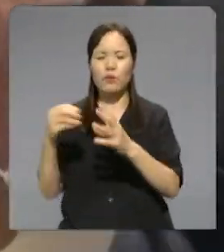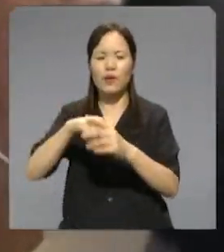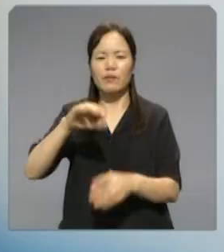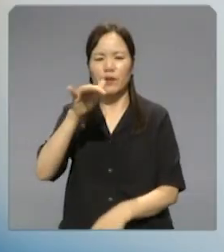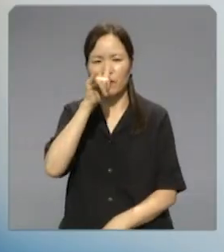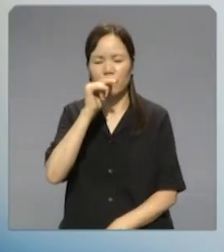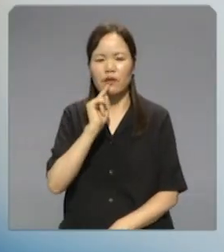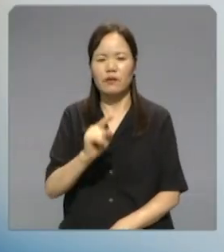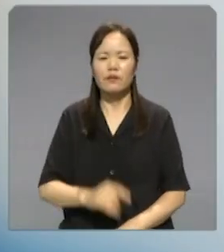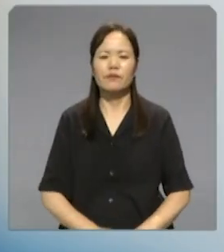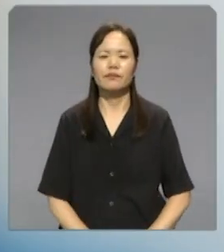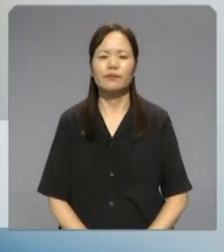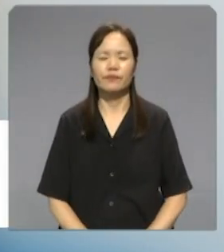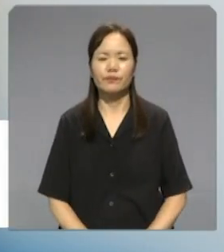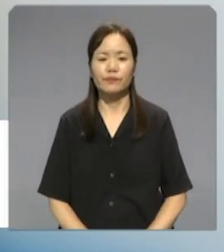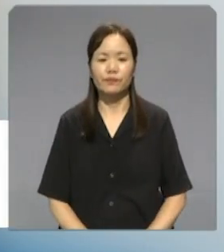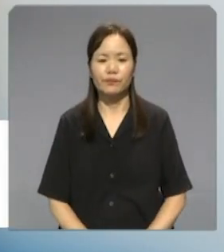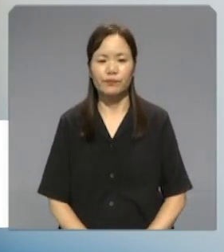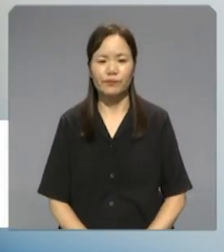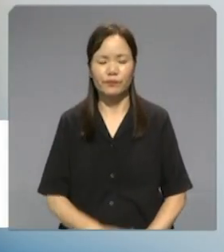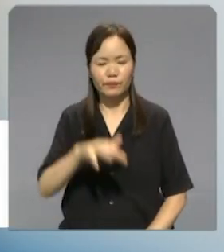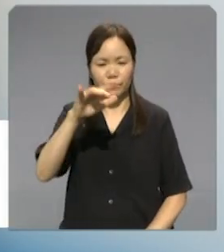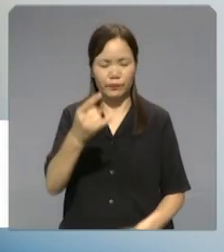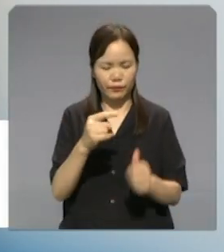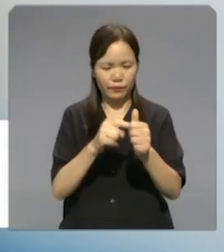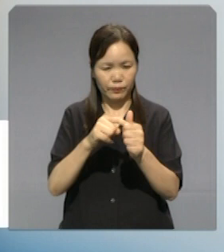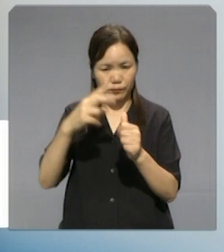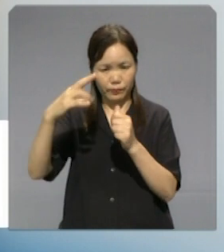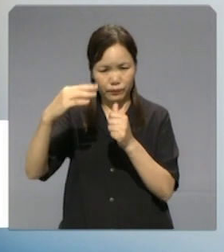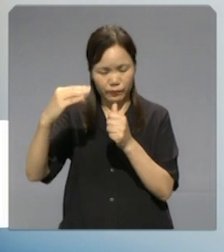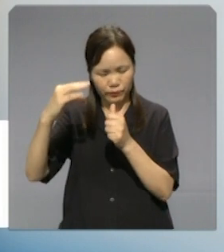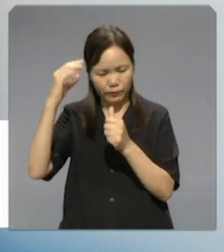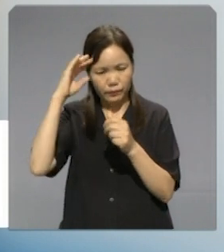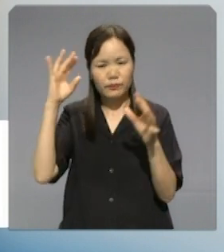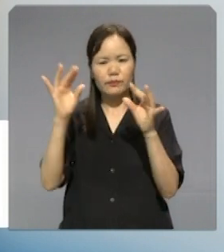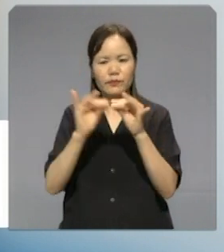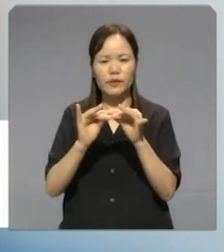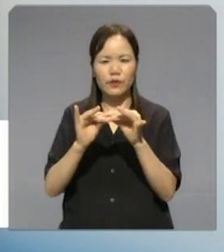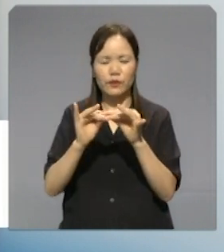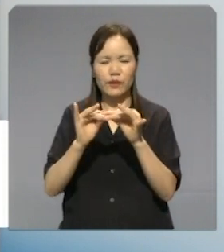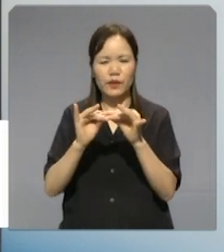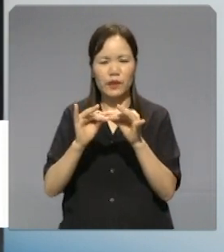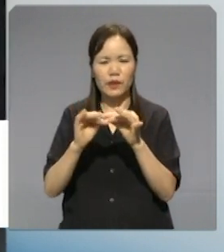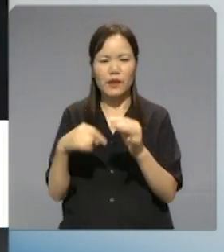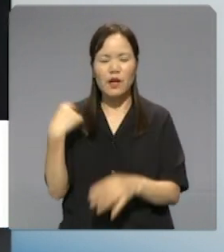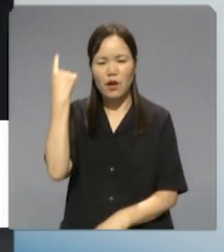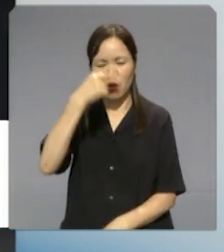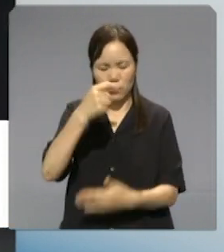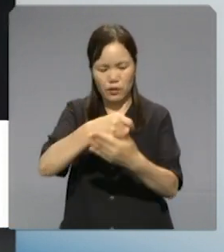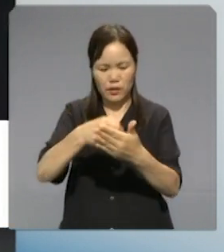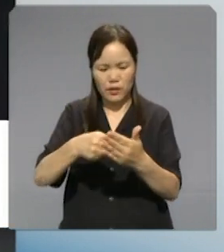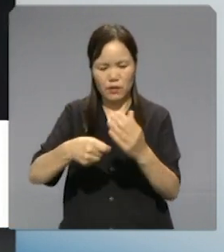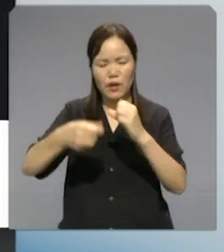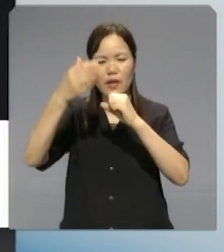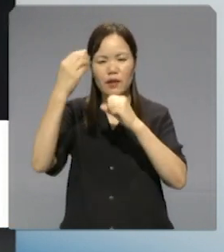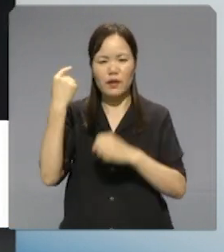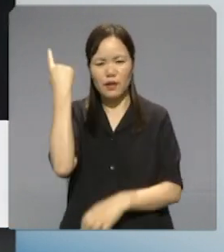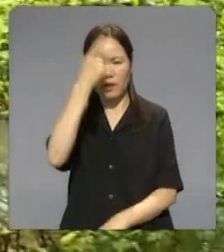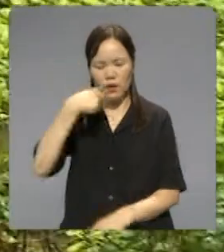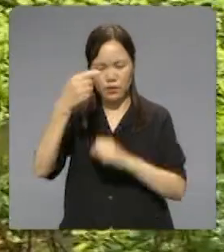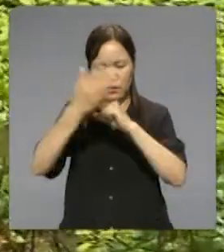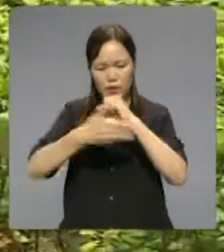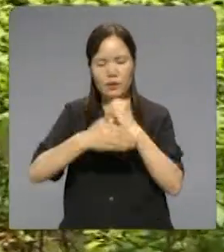덧붙였습니다. 최 씨가 촬영 등에 동의하며 범죄자의 인상착의를 기록하는 이른바 머그샷도